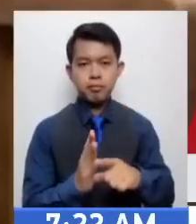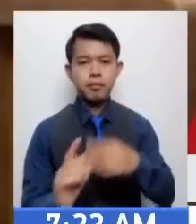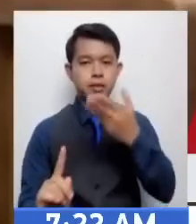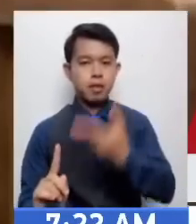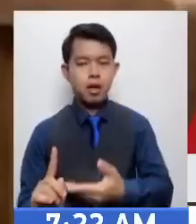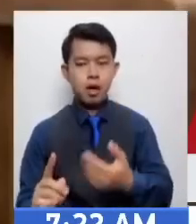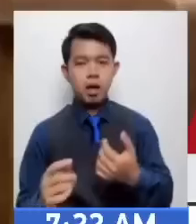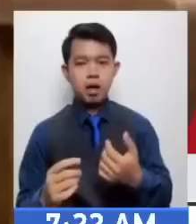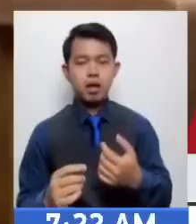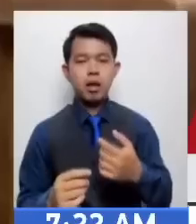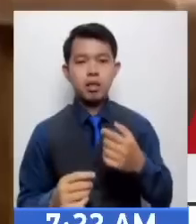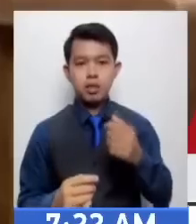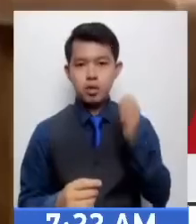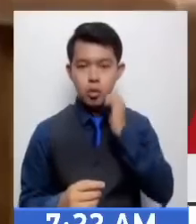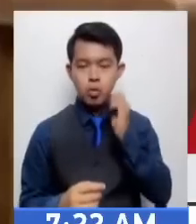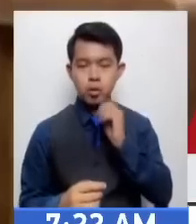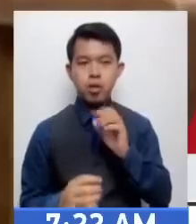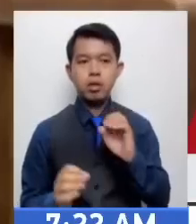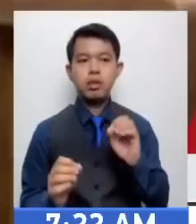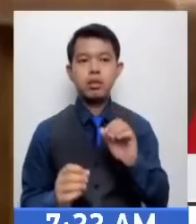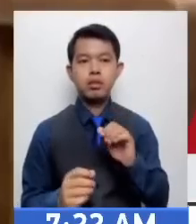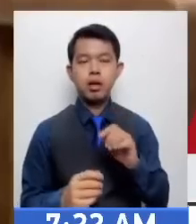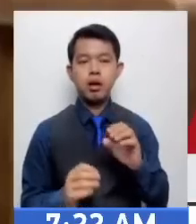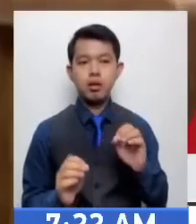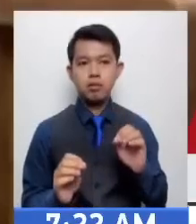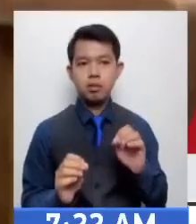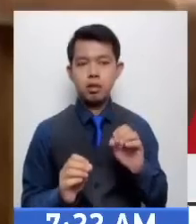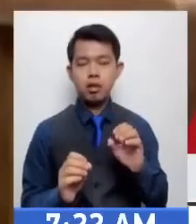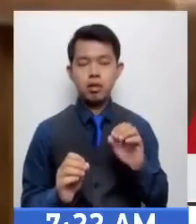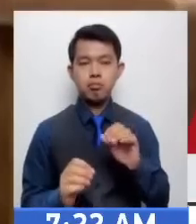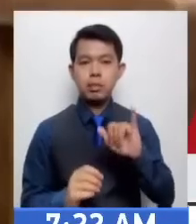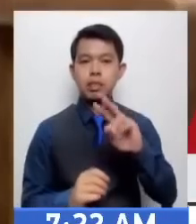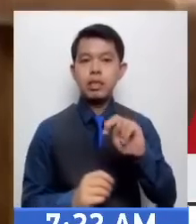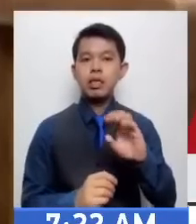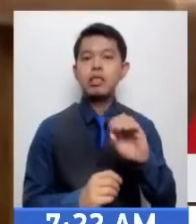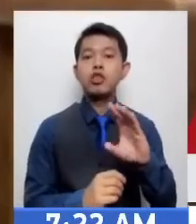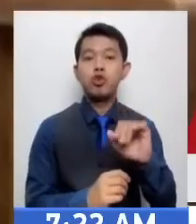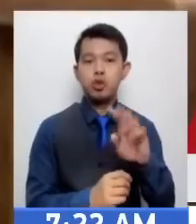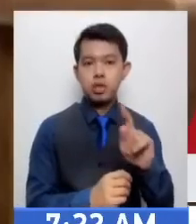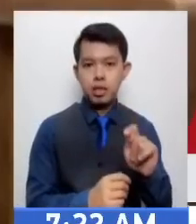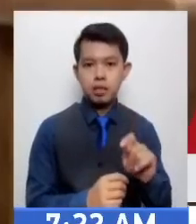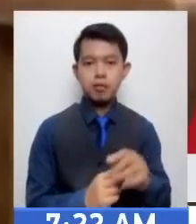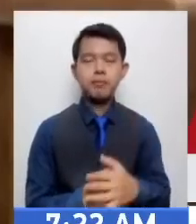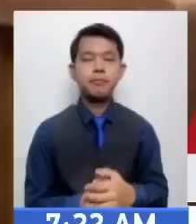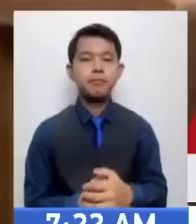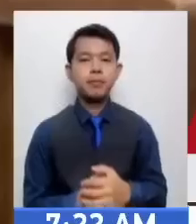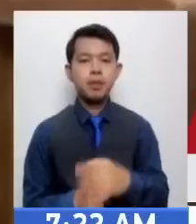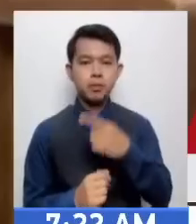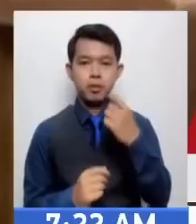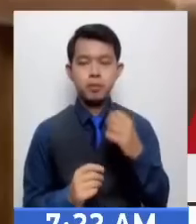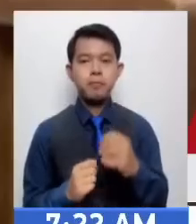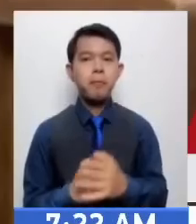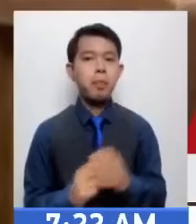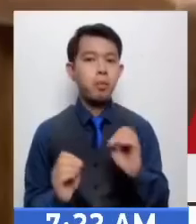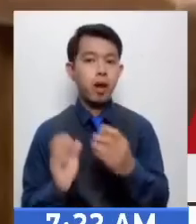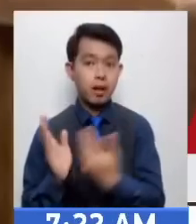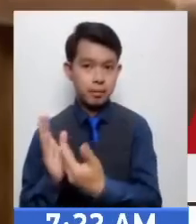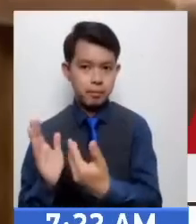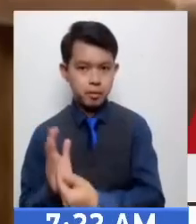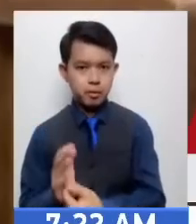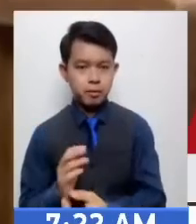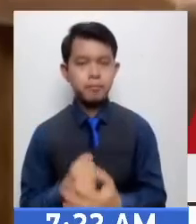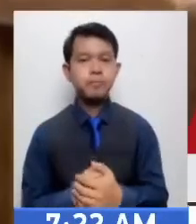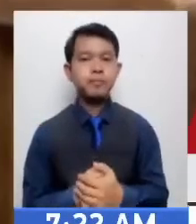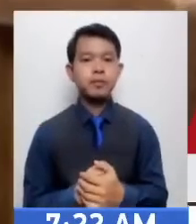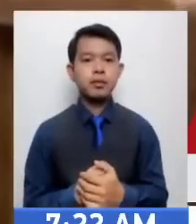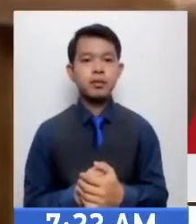naman ng ating Korte Suprema, opo, accusation is not synonymous with guilt. So, ibang ganyan po ay hindi nakakatulong. Okay. It just obfuscates the